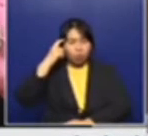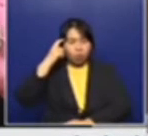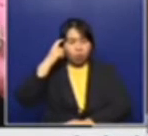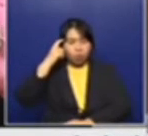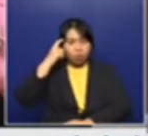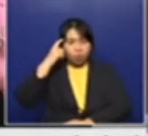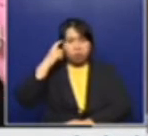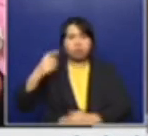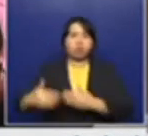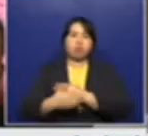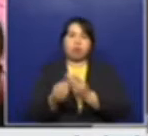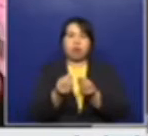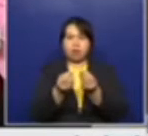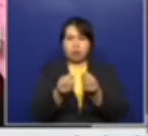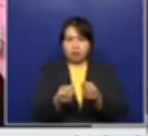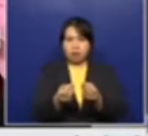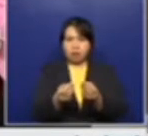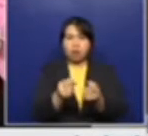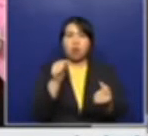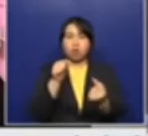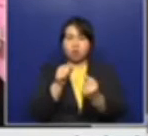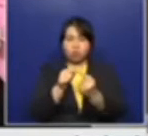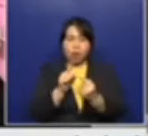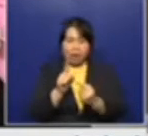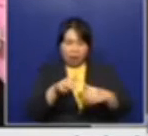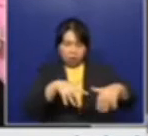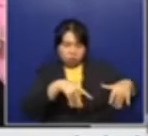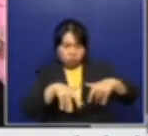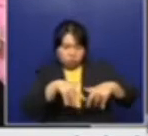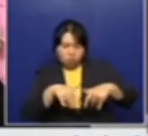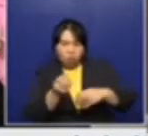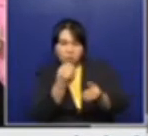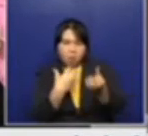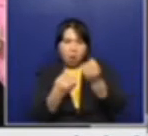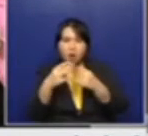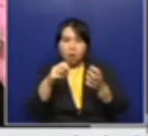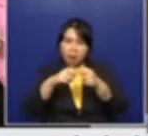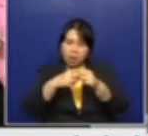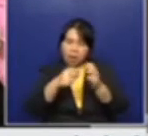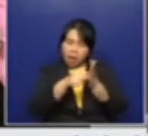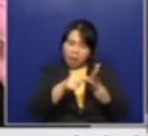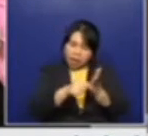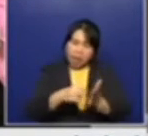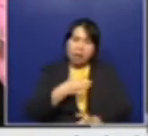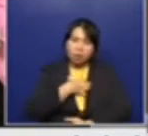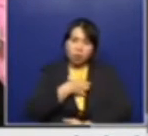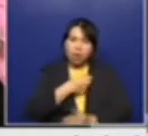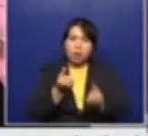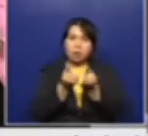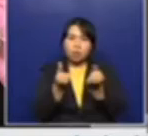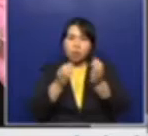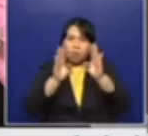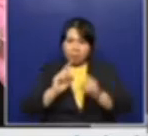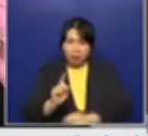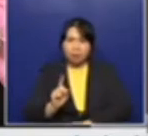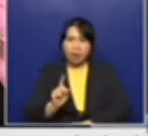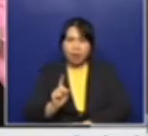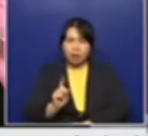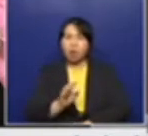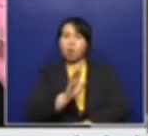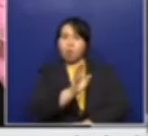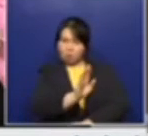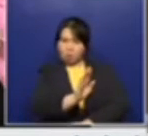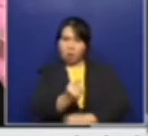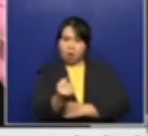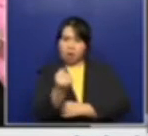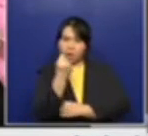เปิดโอกาสให้มีการรับฟังการแก้ไขหรือความต้องการของเจ้าของอำนาจก็